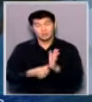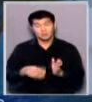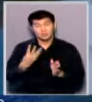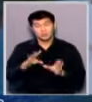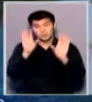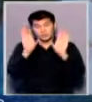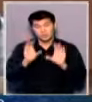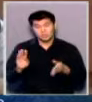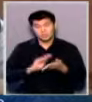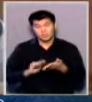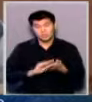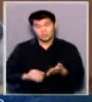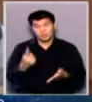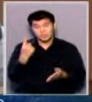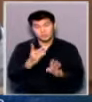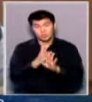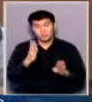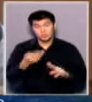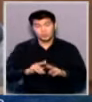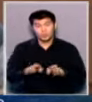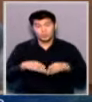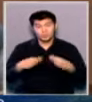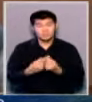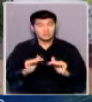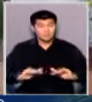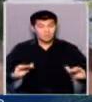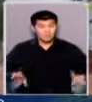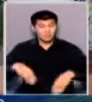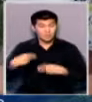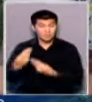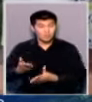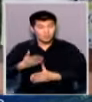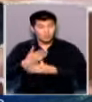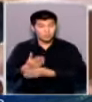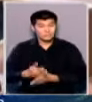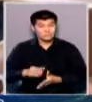кәдімгі қаулыда жазылған бірінші кезекте осы отбасының балдары. Бұл